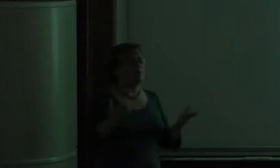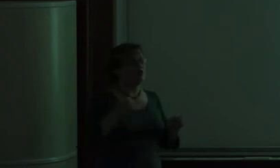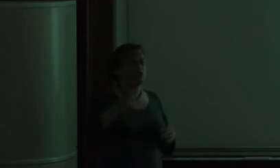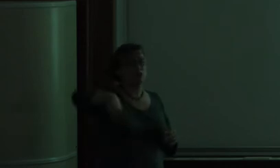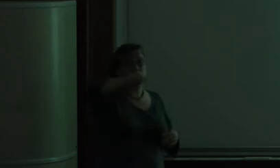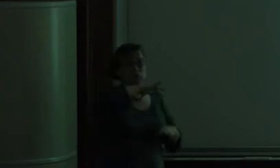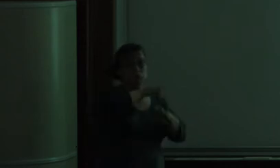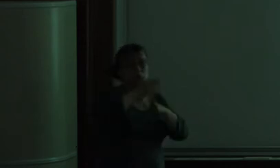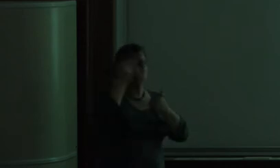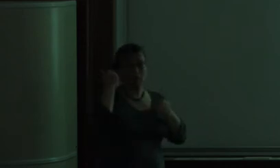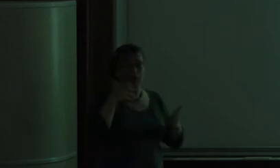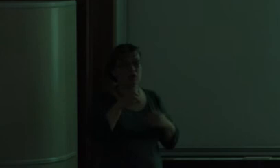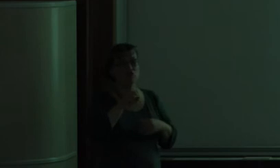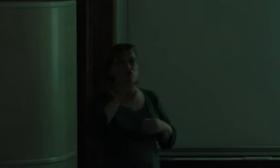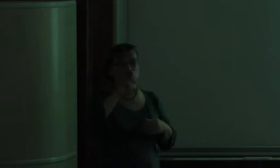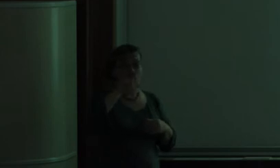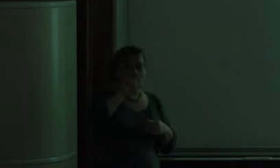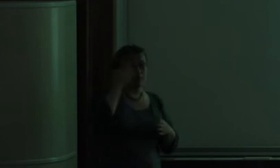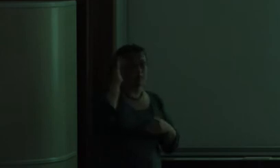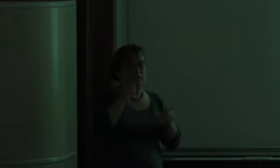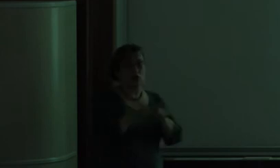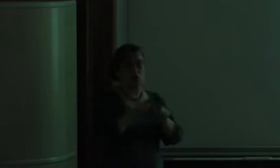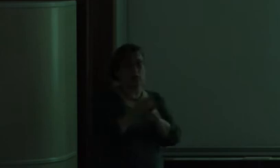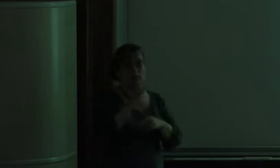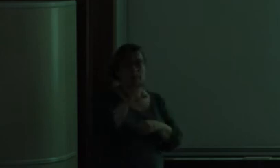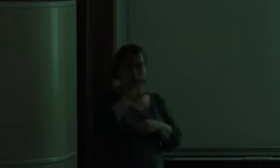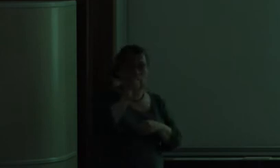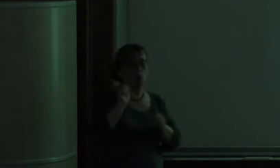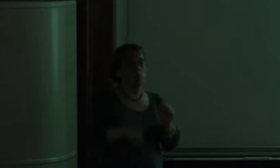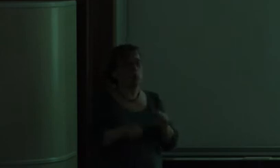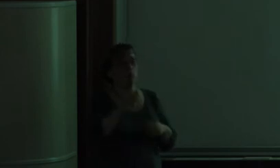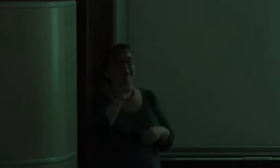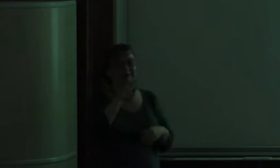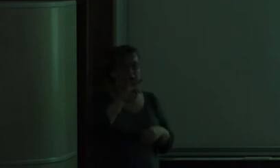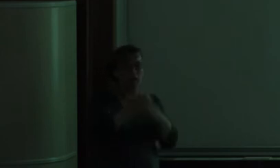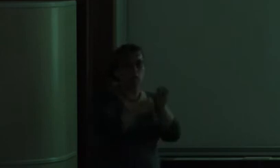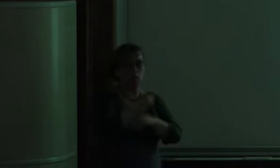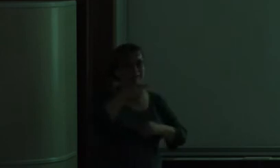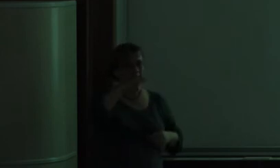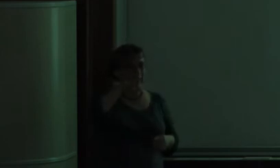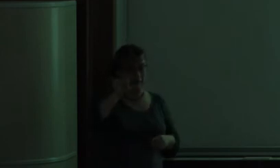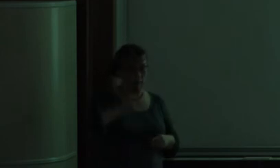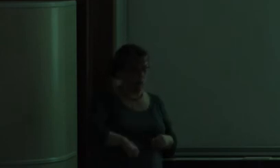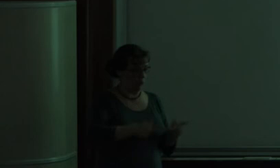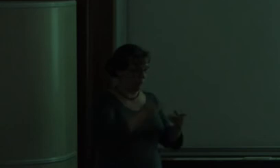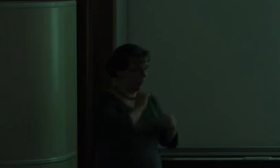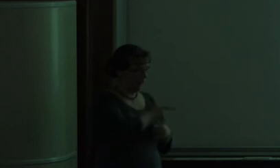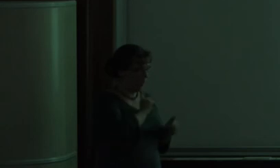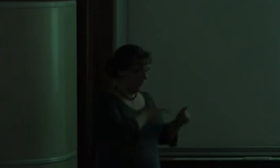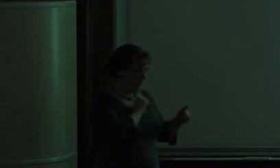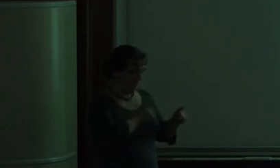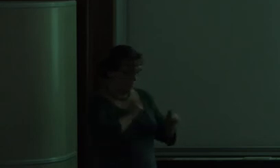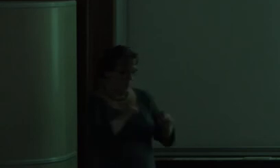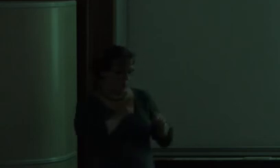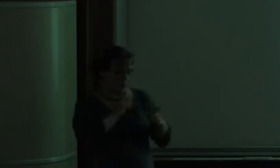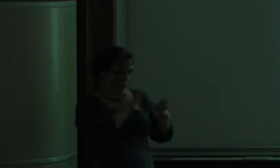font un petit peu de shell, vous savez, on peut faire du cat, on peut faire du grep derrière, et on peut chaîner comme ça, piper, plein de commandes les unes derrière les autres pour pouvoir les filtrer au fur